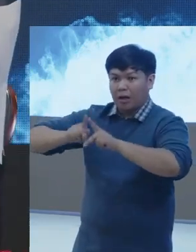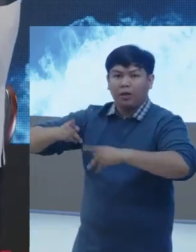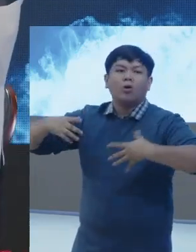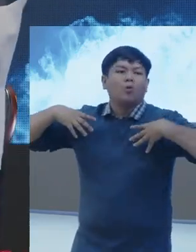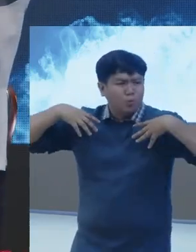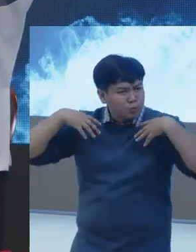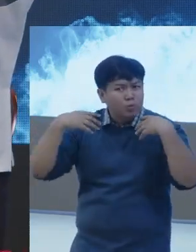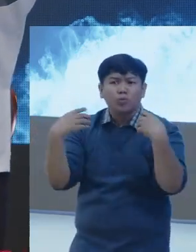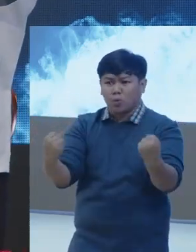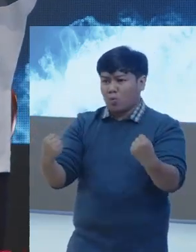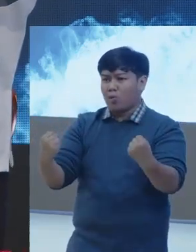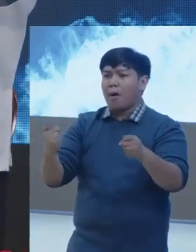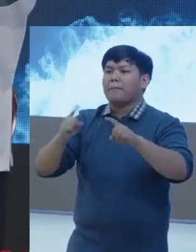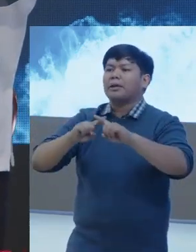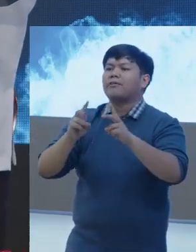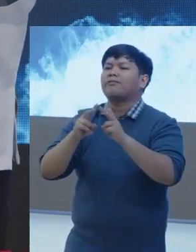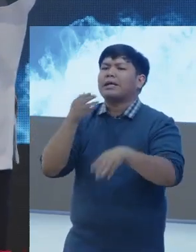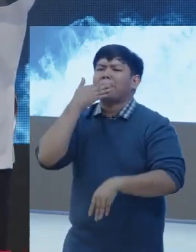na masama.